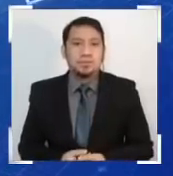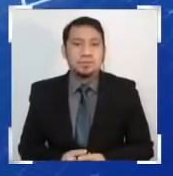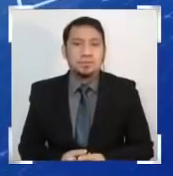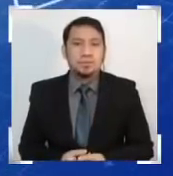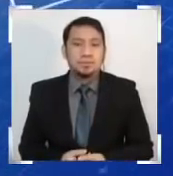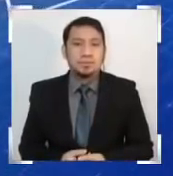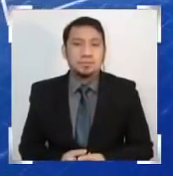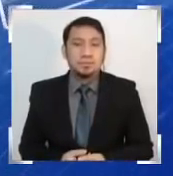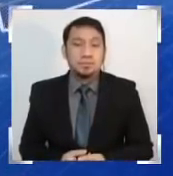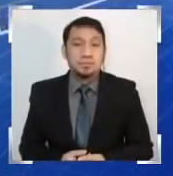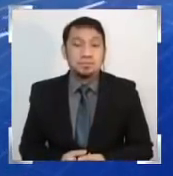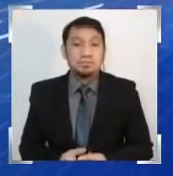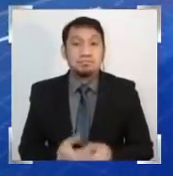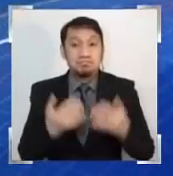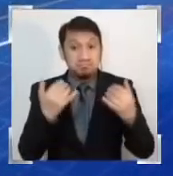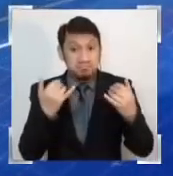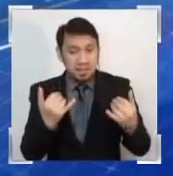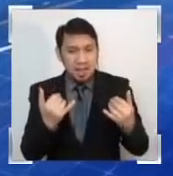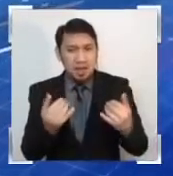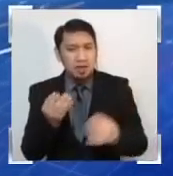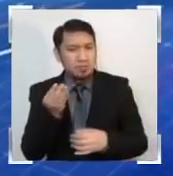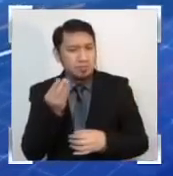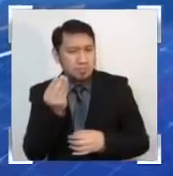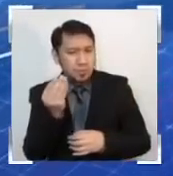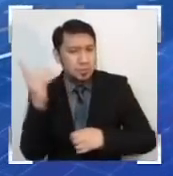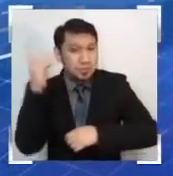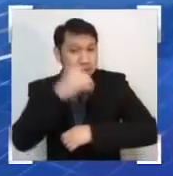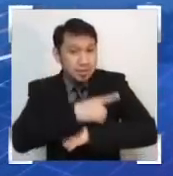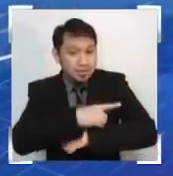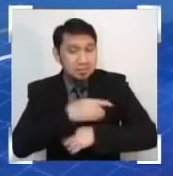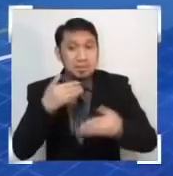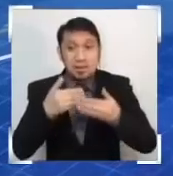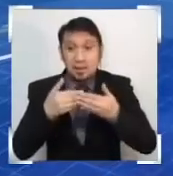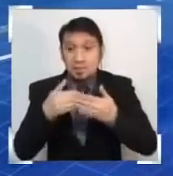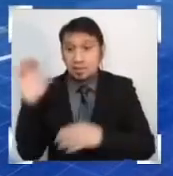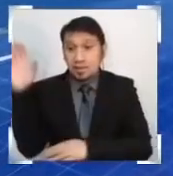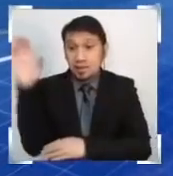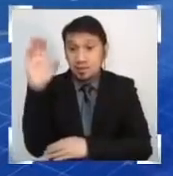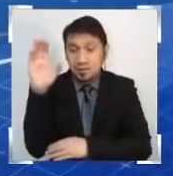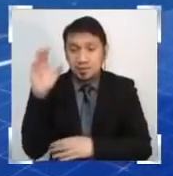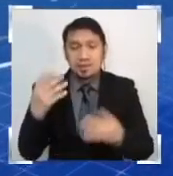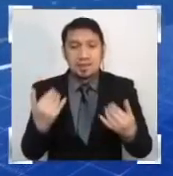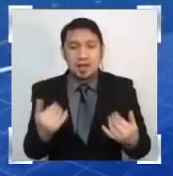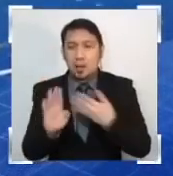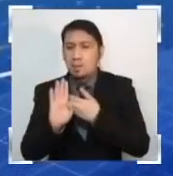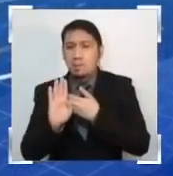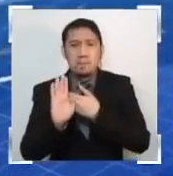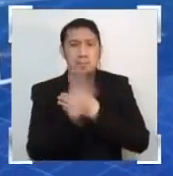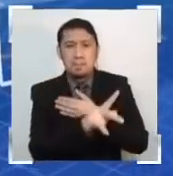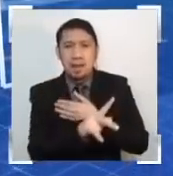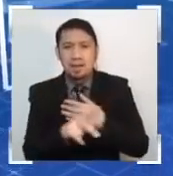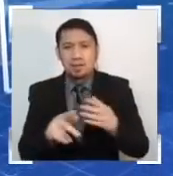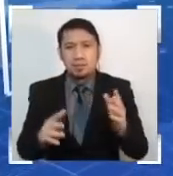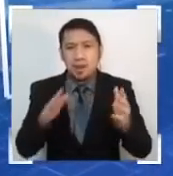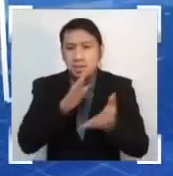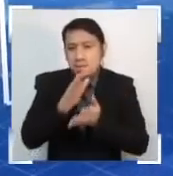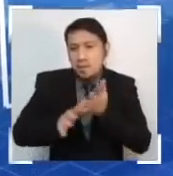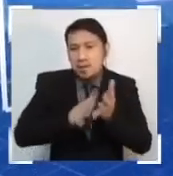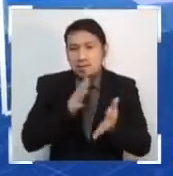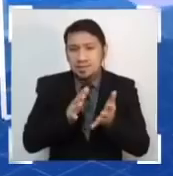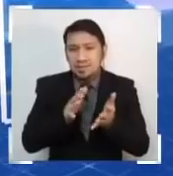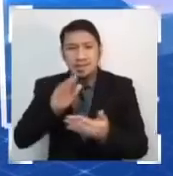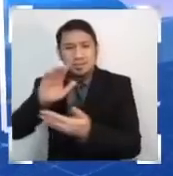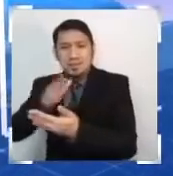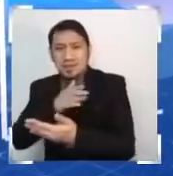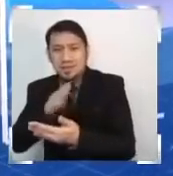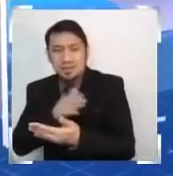Mga kapuso, ngayong ilang tulog na lang at Pasko na, inaasahang magbabalik na rin ang mga street party at videoke. Basta dapat bakunado